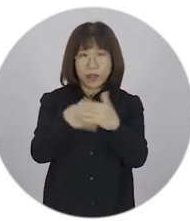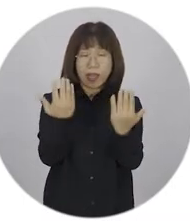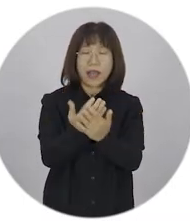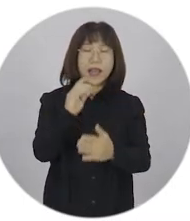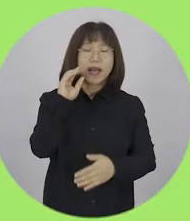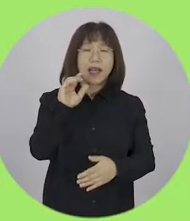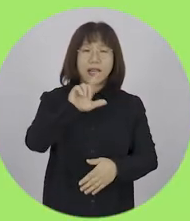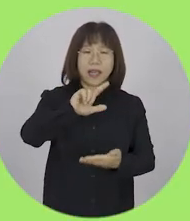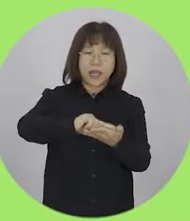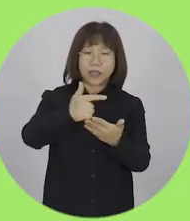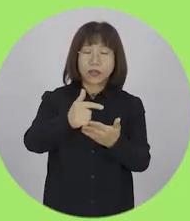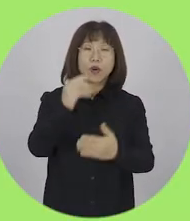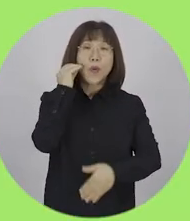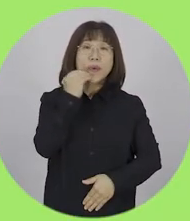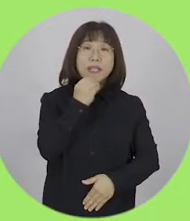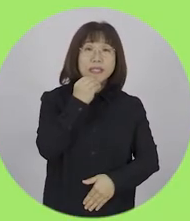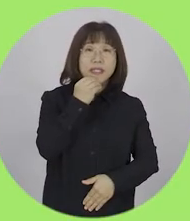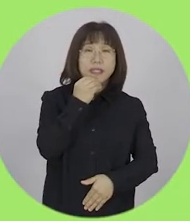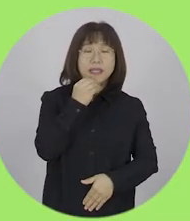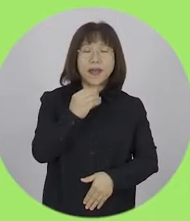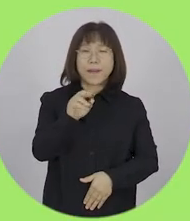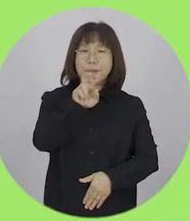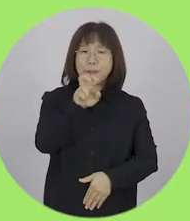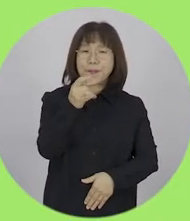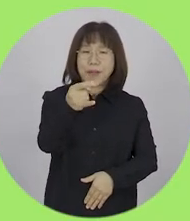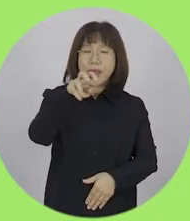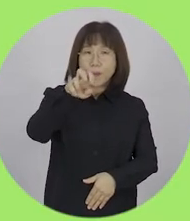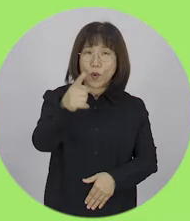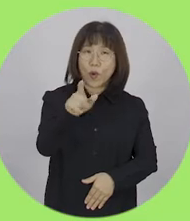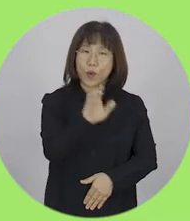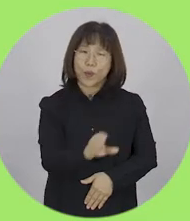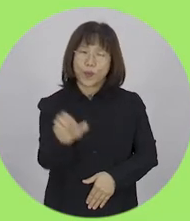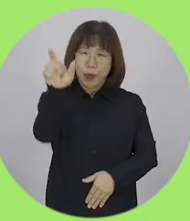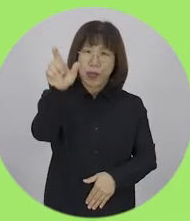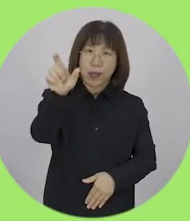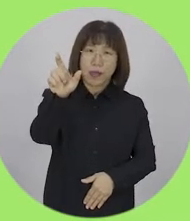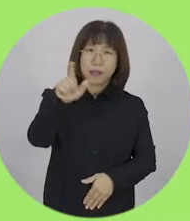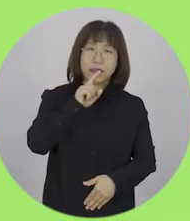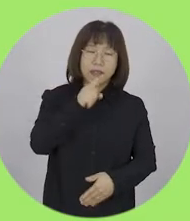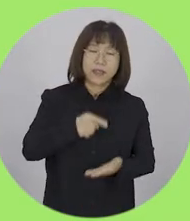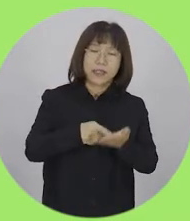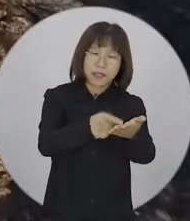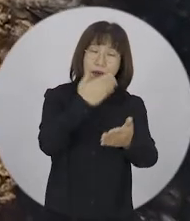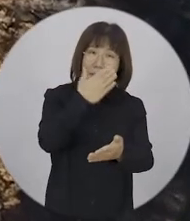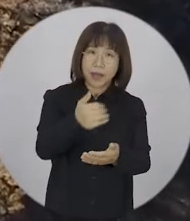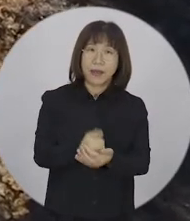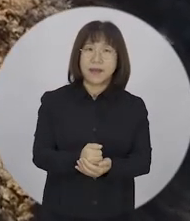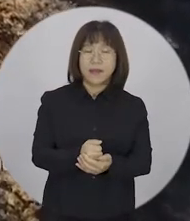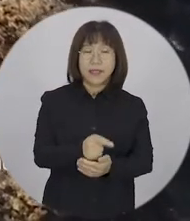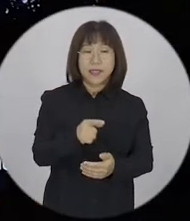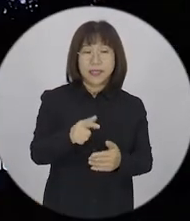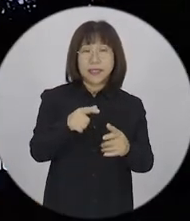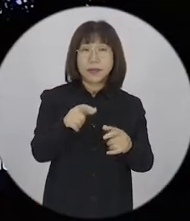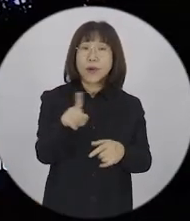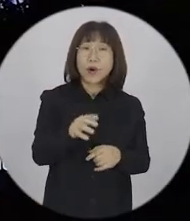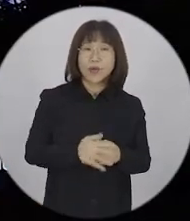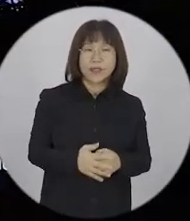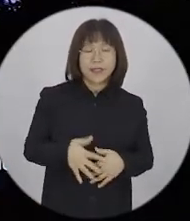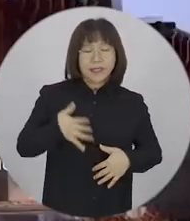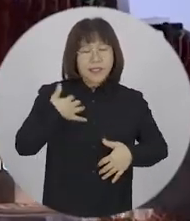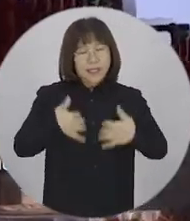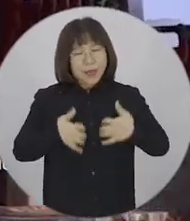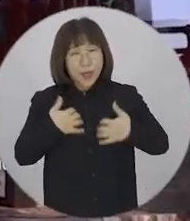메뉴바에 메모란에 게시한 후 응모 신청서를 이메일로 제출하면 됩니다. 구는 이야기의 흥미성,